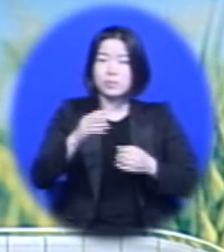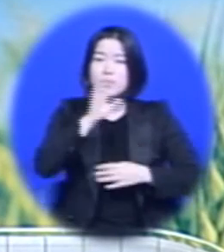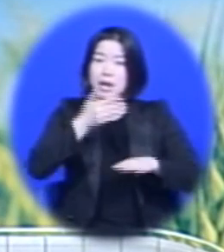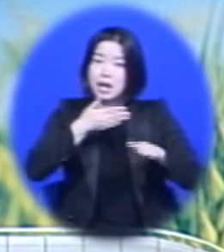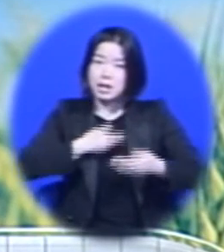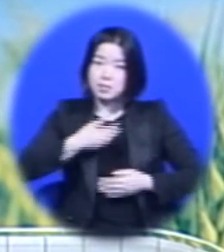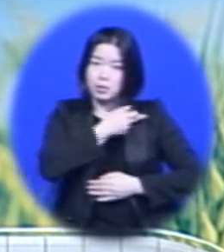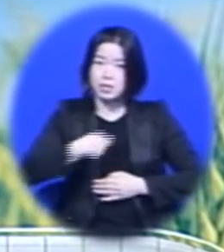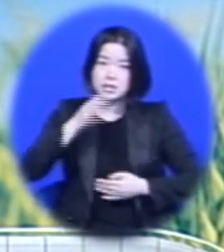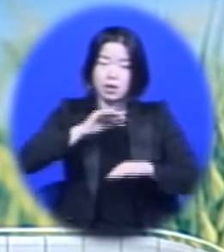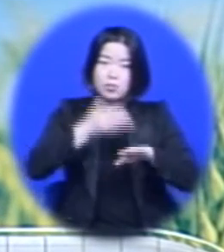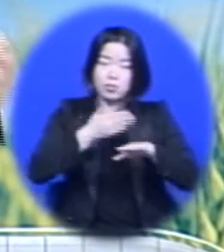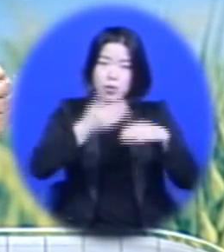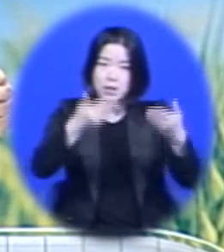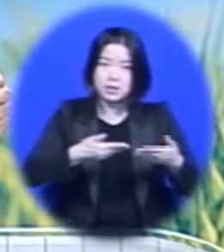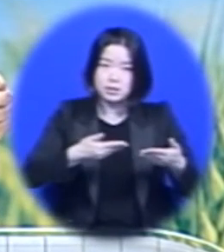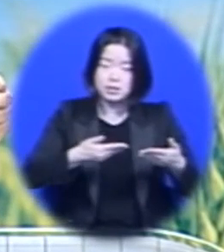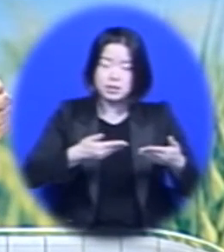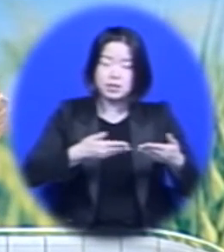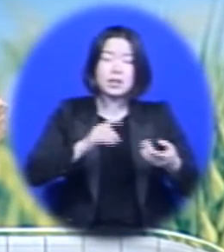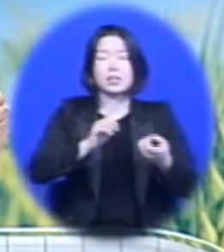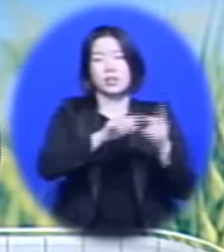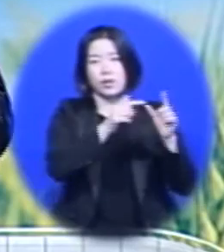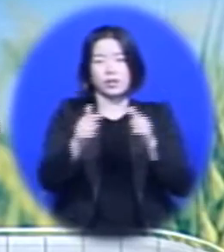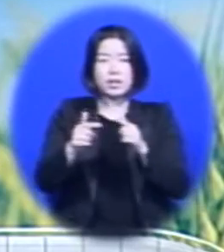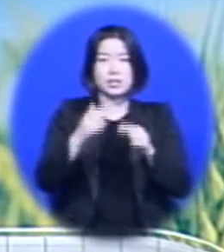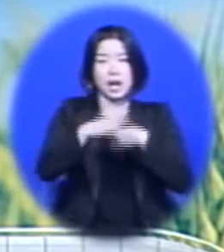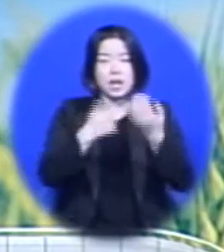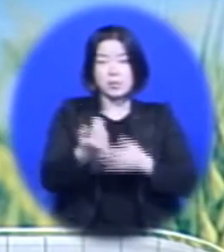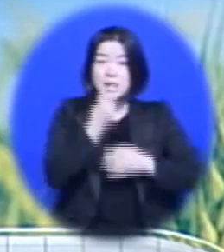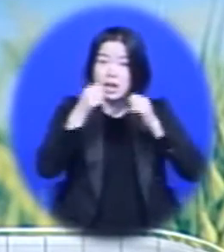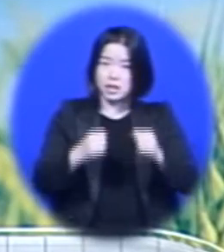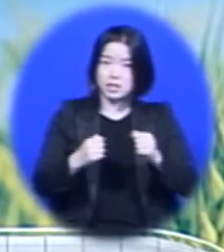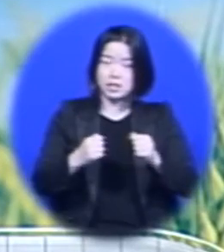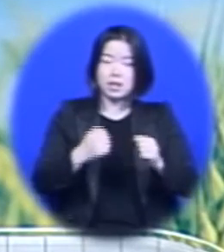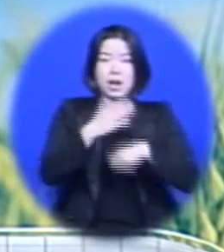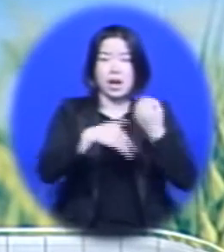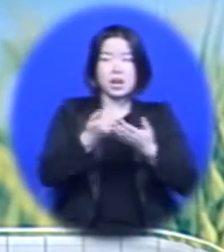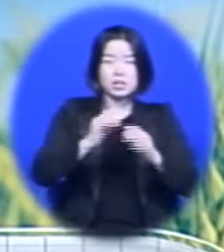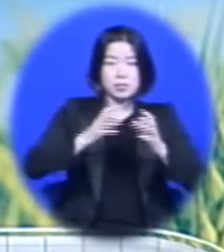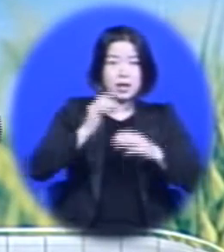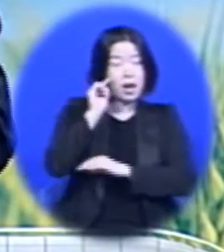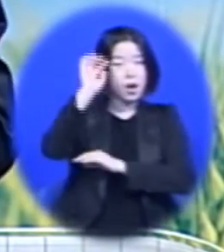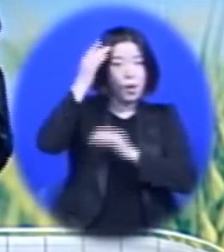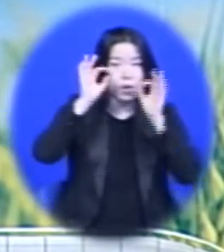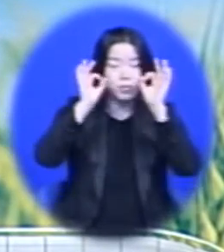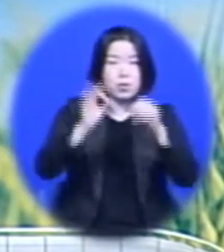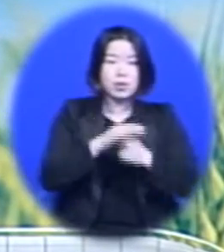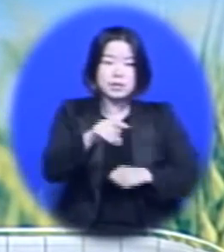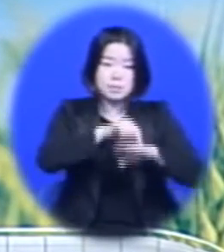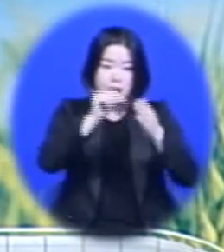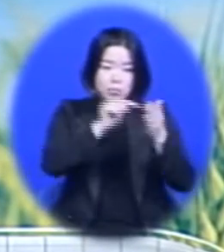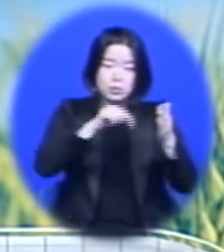받든지 하나님은 살아계신 것과 또 하나님의 나라의 영광을 보고 그리고 그 마음속에 있는